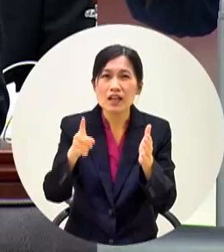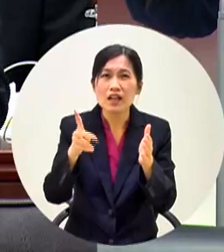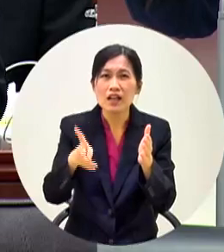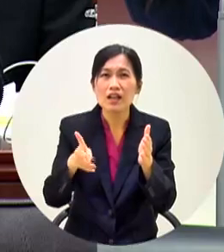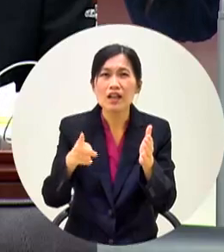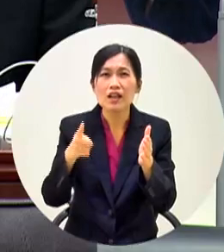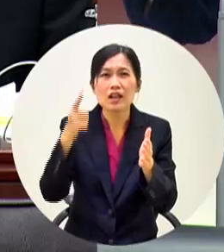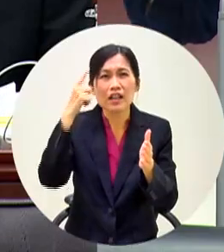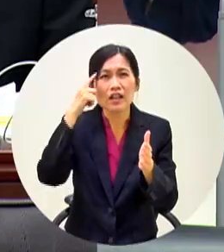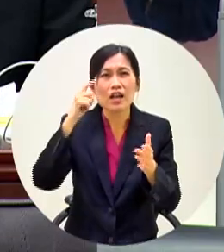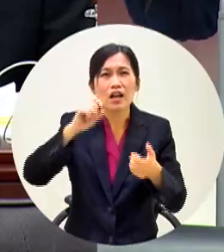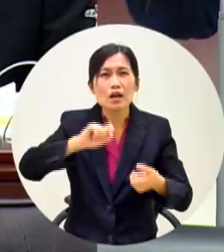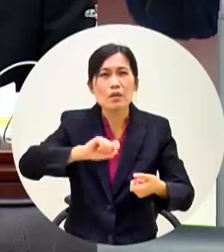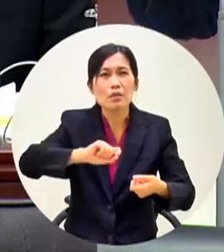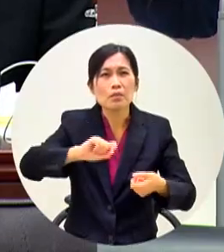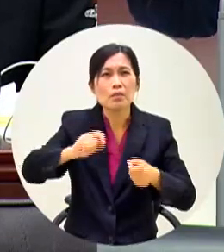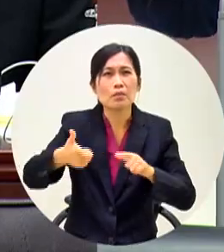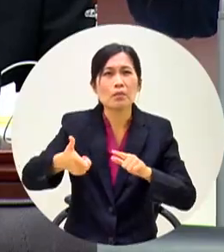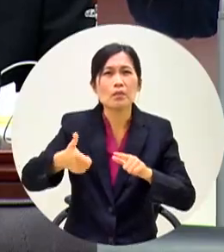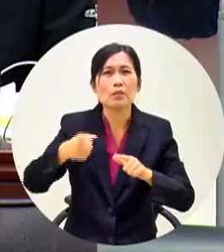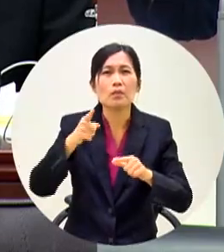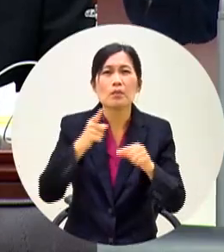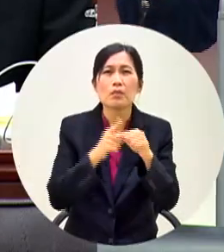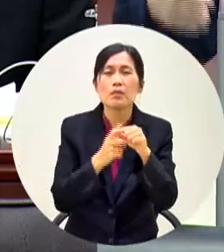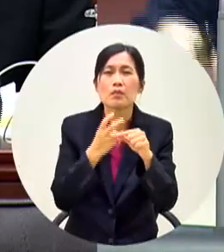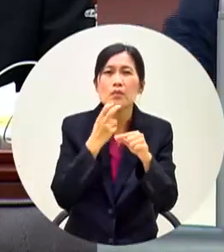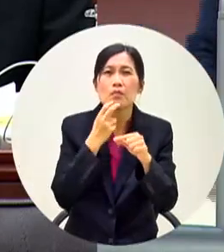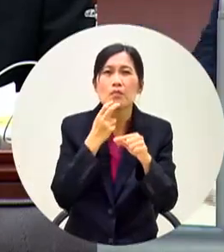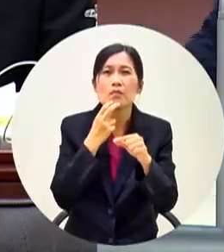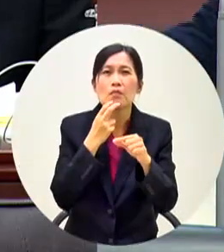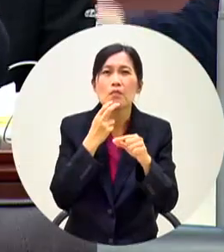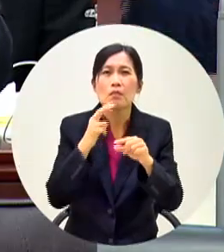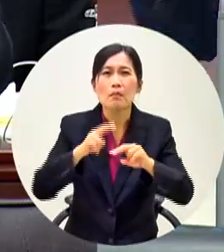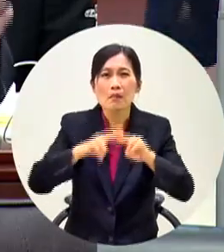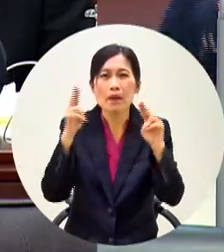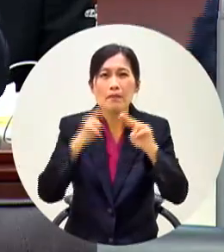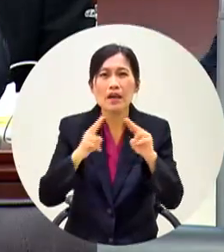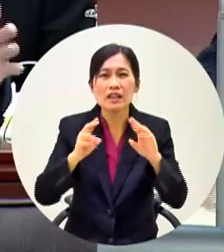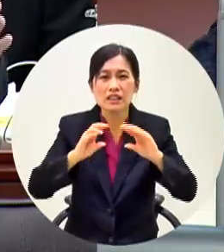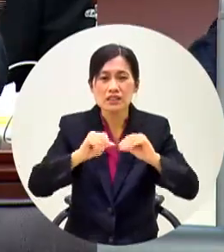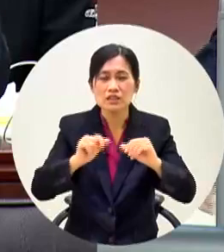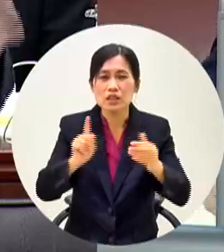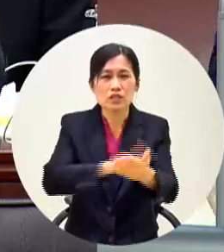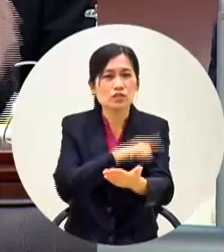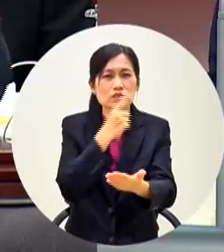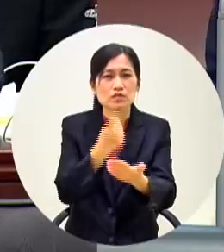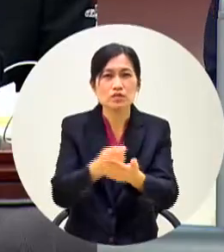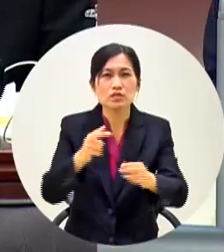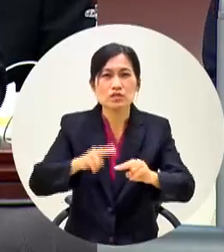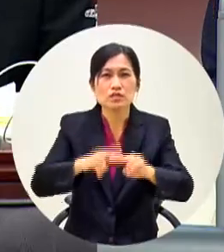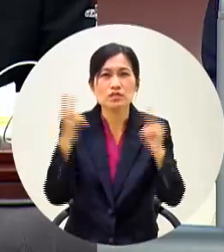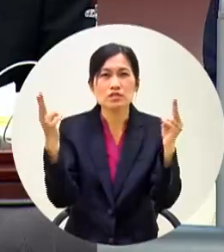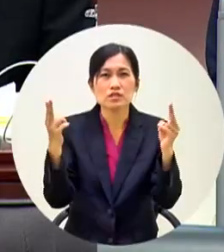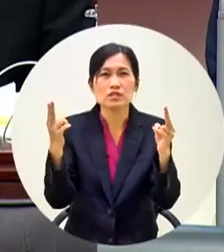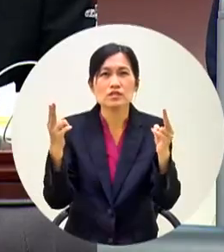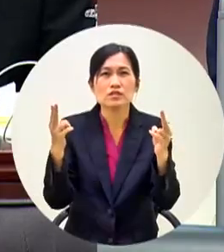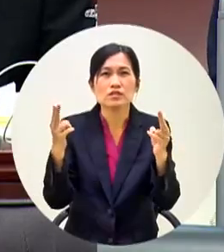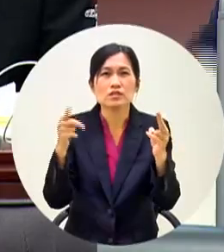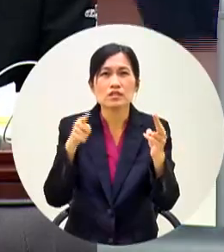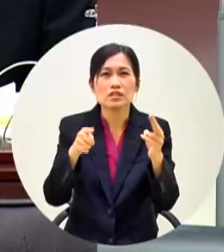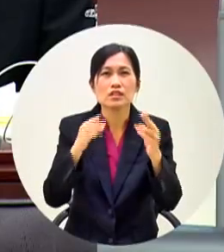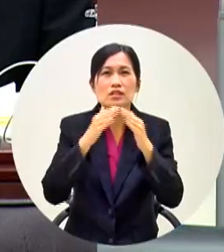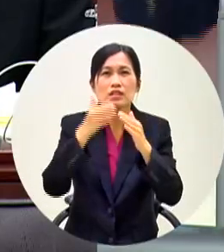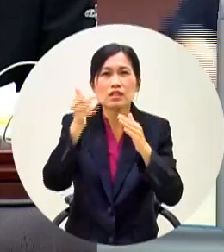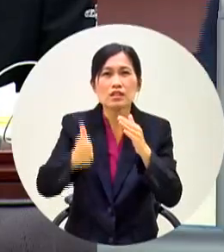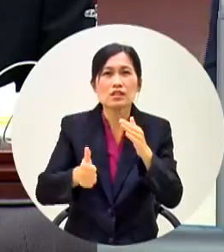的，不一样，在中央的解编，它是所有的土地一起解编， 我们会从优协议架构来完成嘛。 市长，